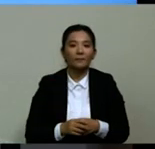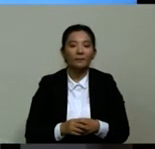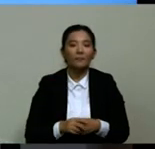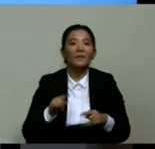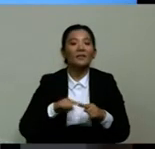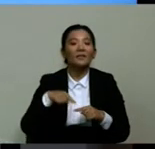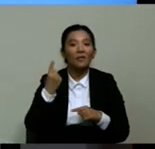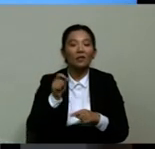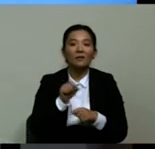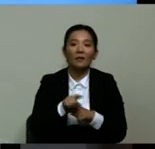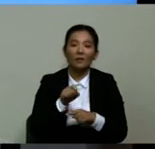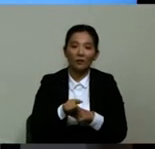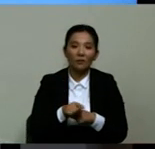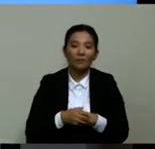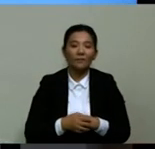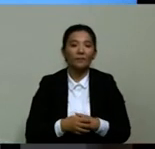Следующая задача.